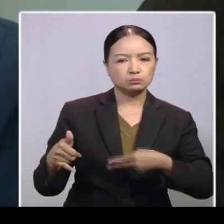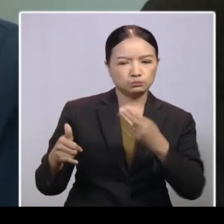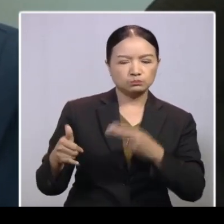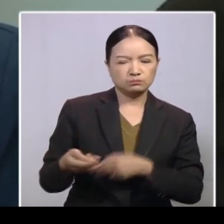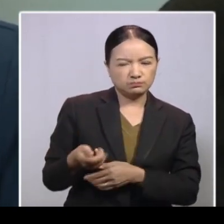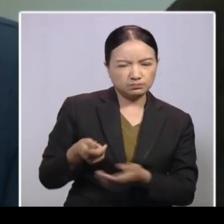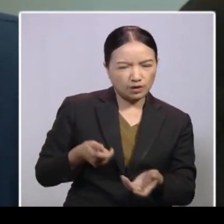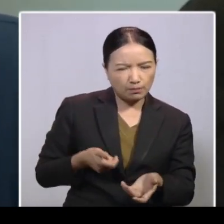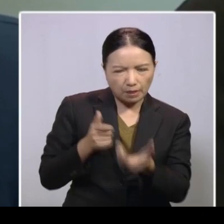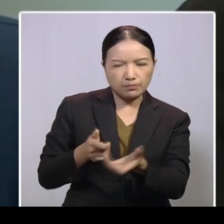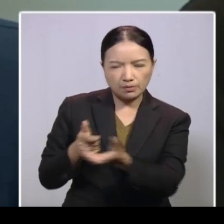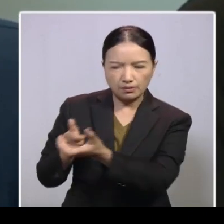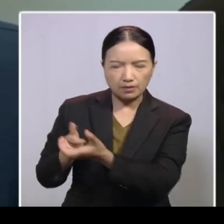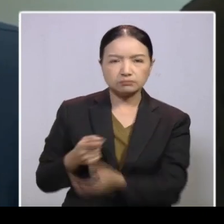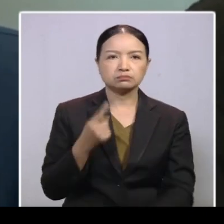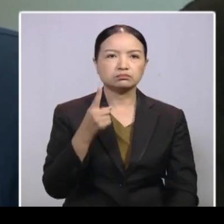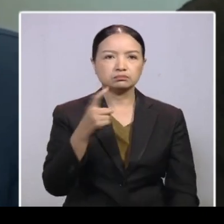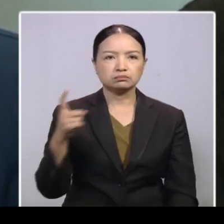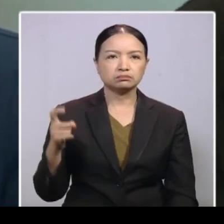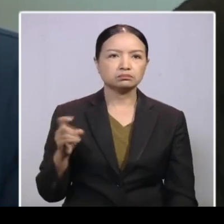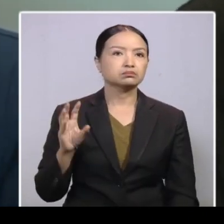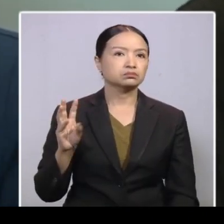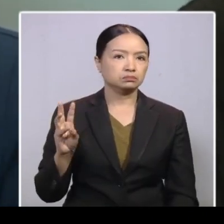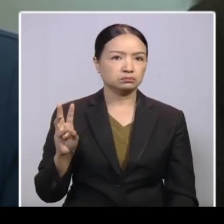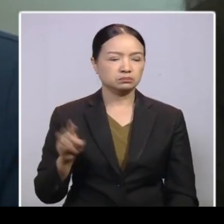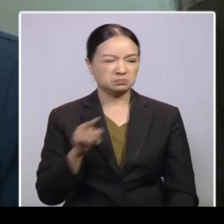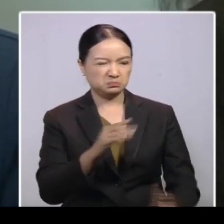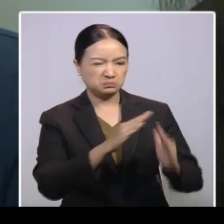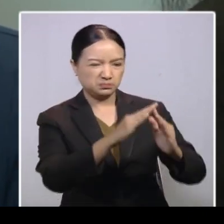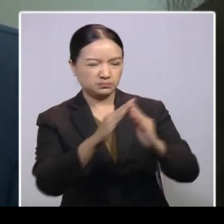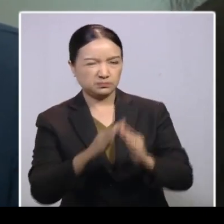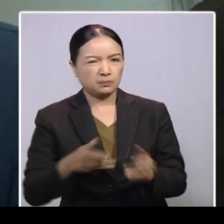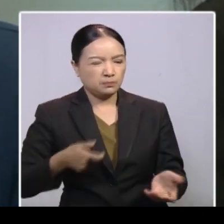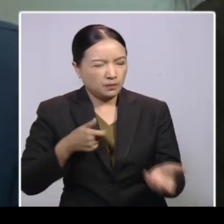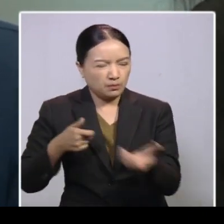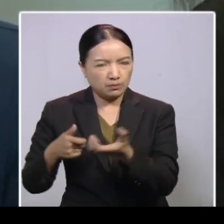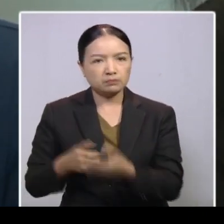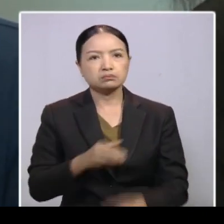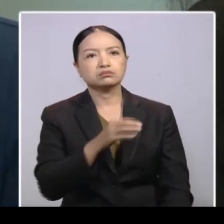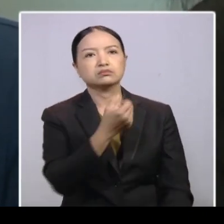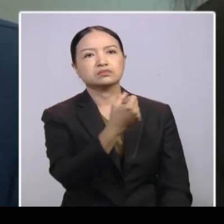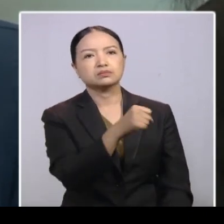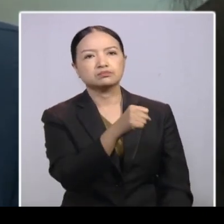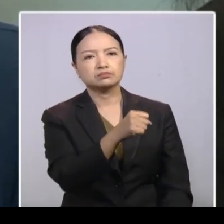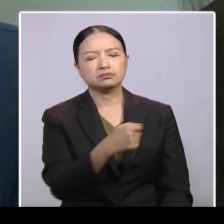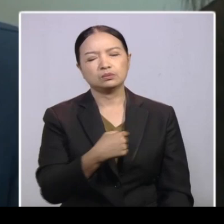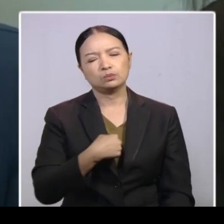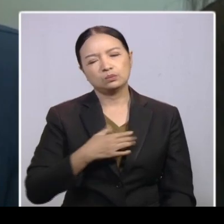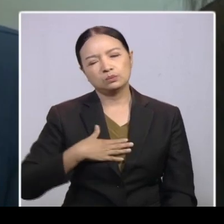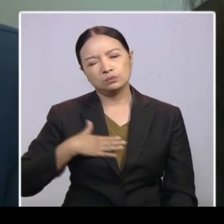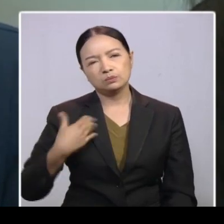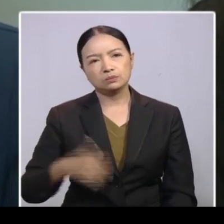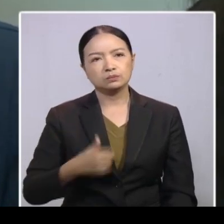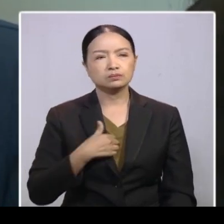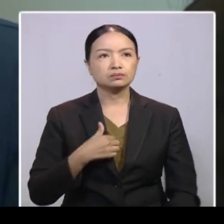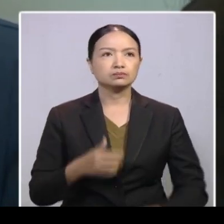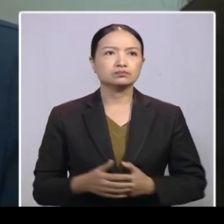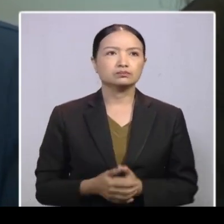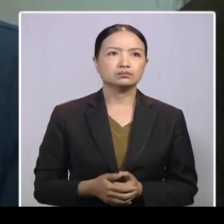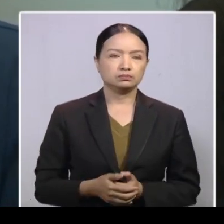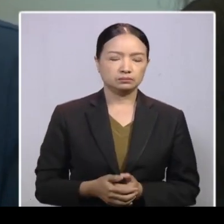คนแล้วก็อีกแคมป์หนึ่งโดนไป10กว่าคนเราก็เลยเหมือนเราเป็นจุดศูนย์กลาง